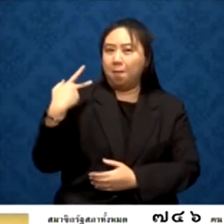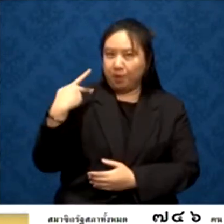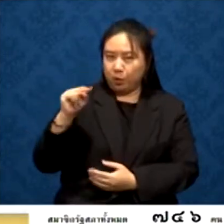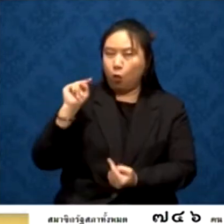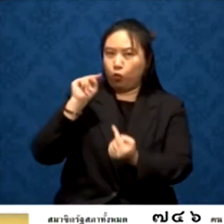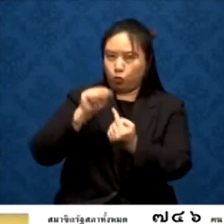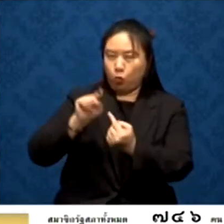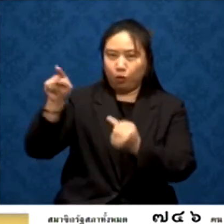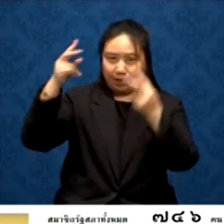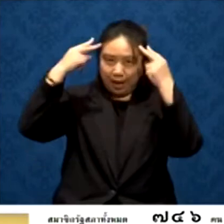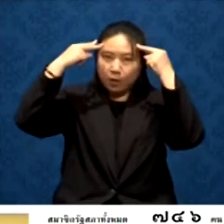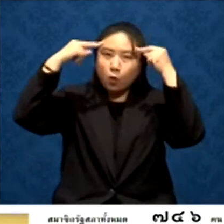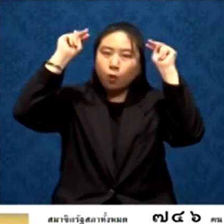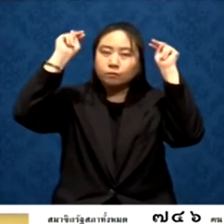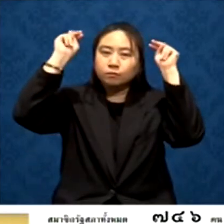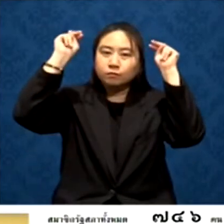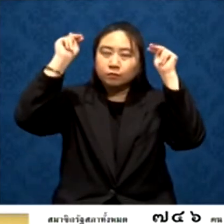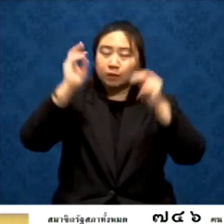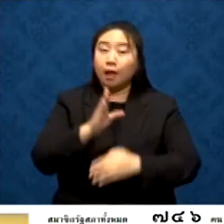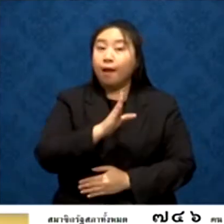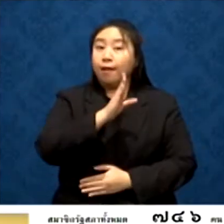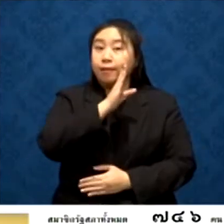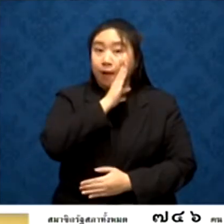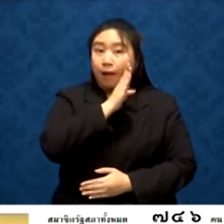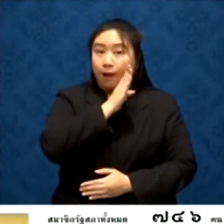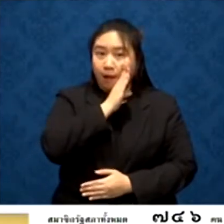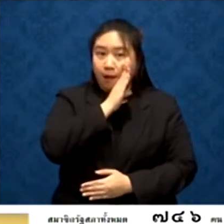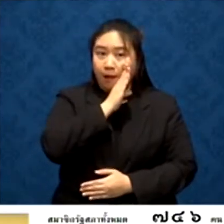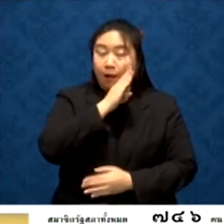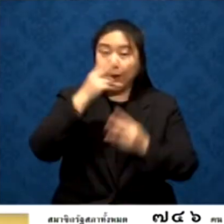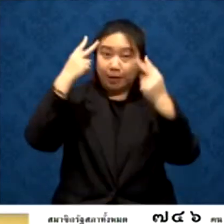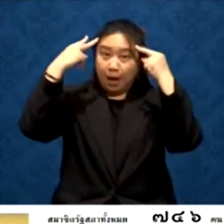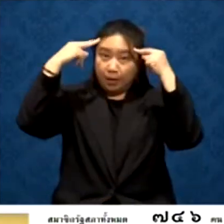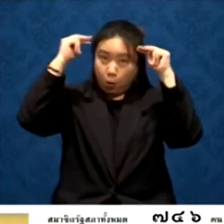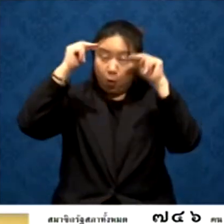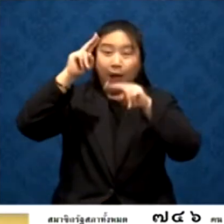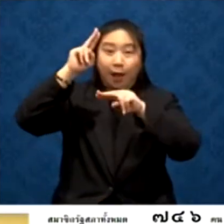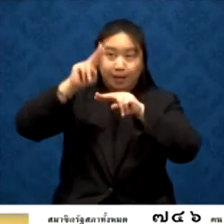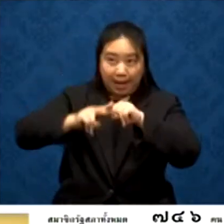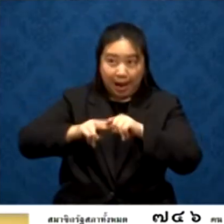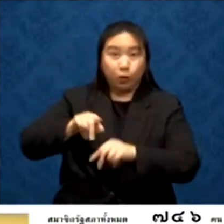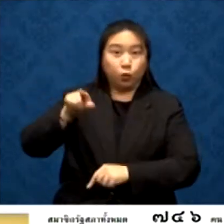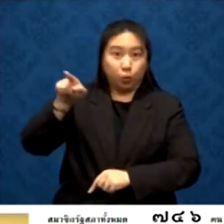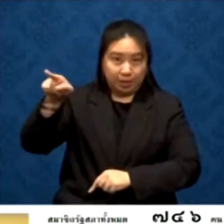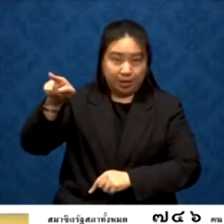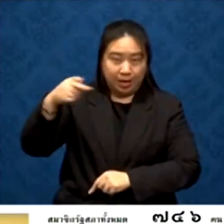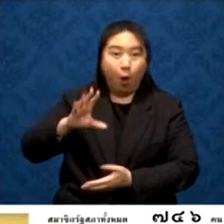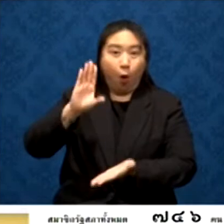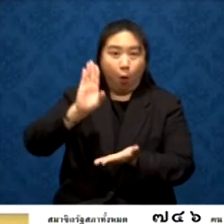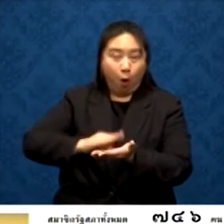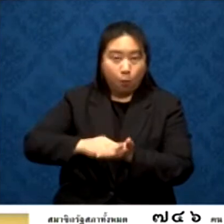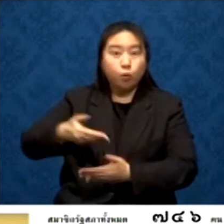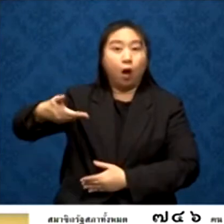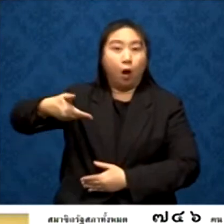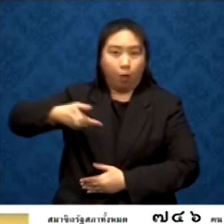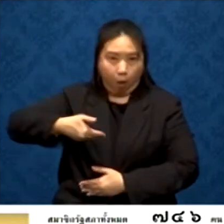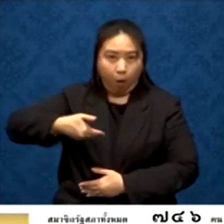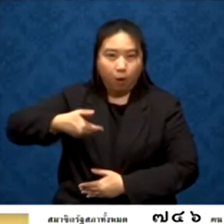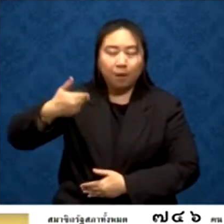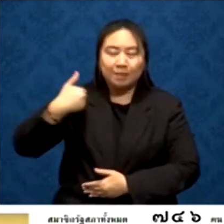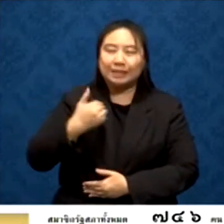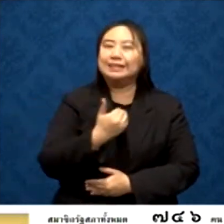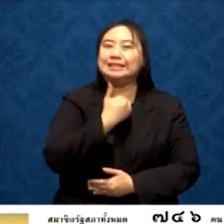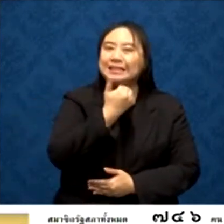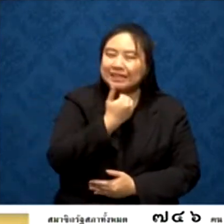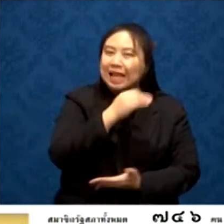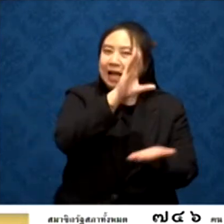ฐมนตรีถ้าท่านนายกรัฐมนตรีนั่งอยู่ตรงนี้แล้วขอข้อมูลของผมไปมีคลิปเสียงมีเอก